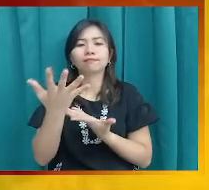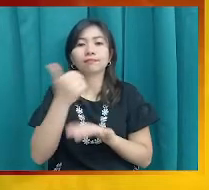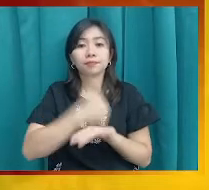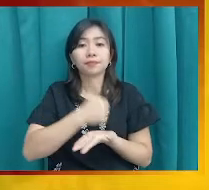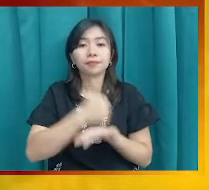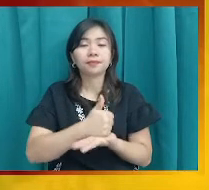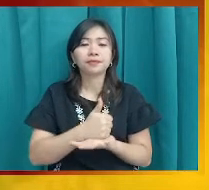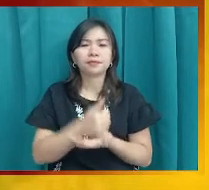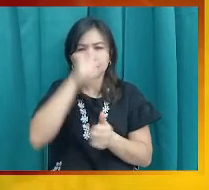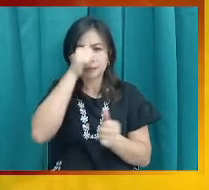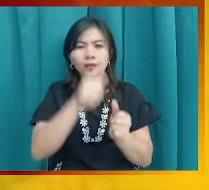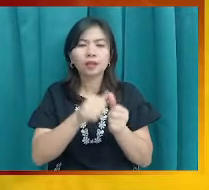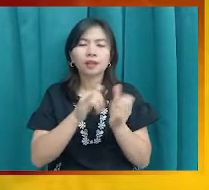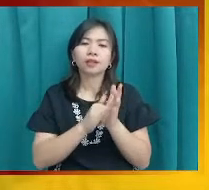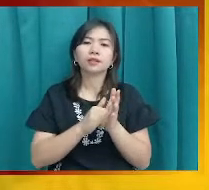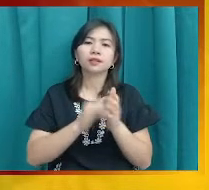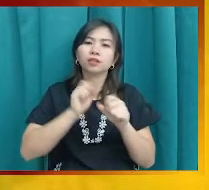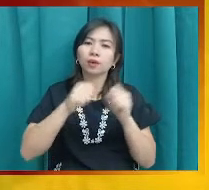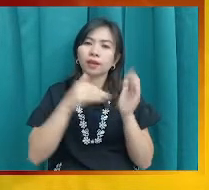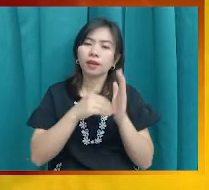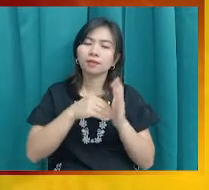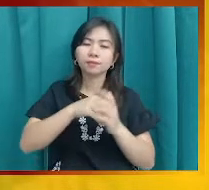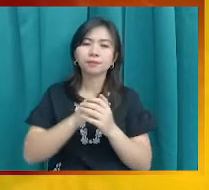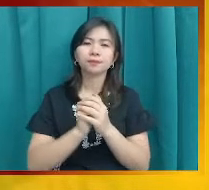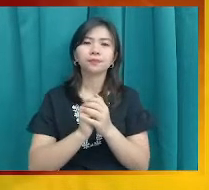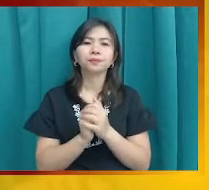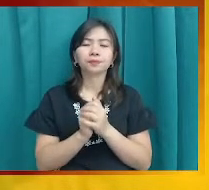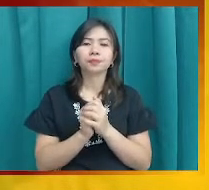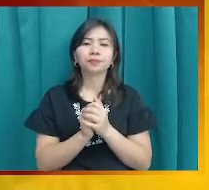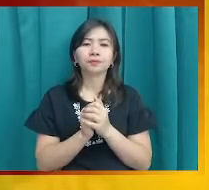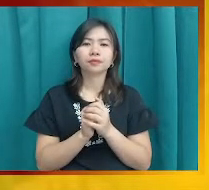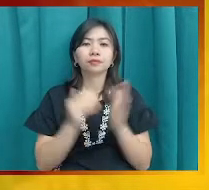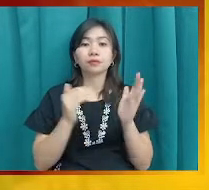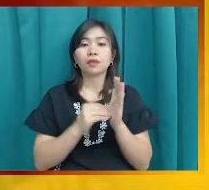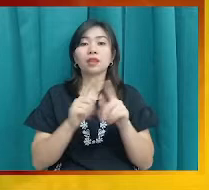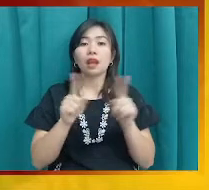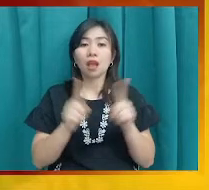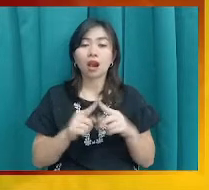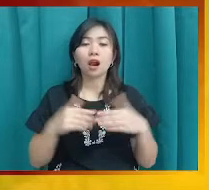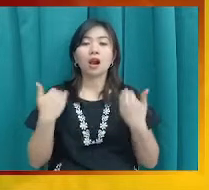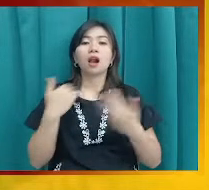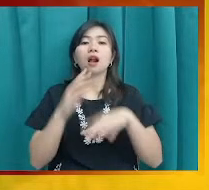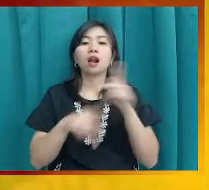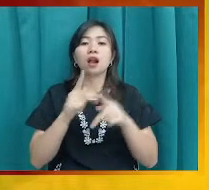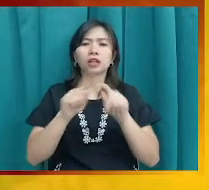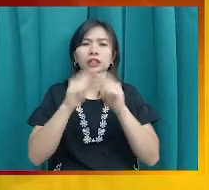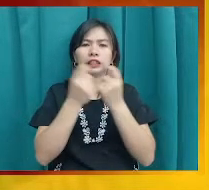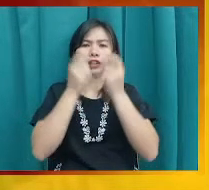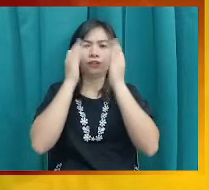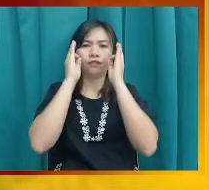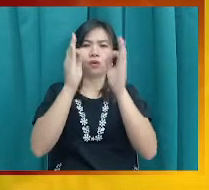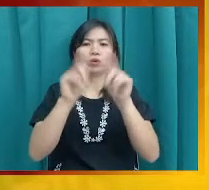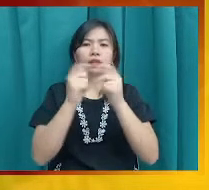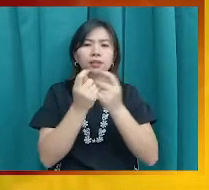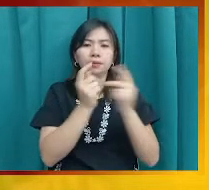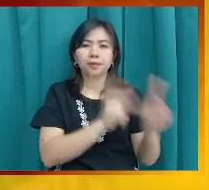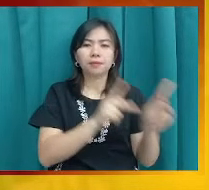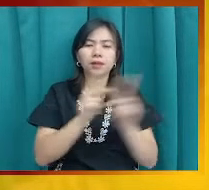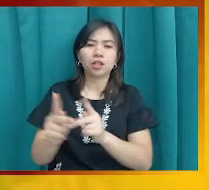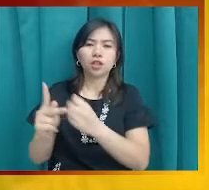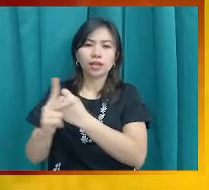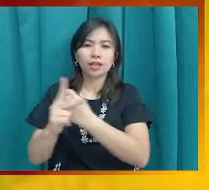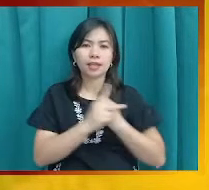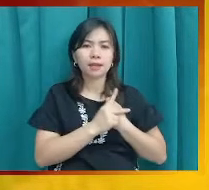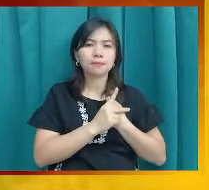people. Kaya, again, ulitin ko. No? Ulitin ko bilang mga kabataan, no? Team focus, team preparation, tune in sa